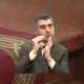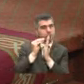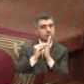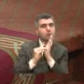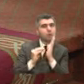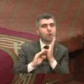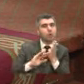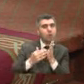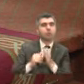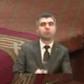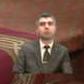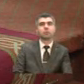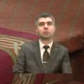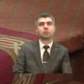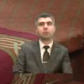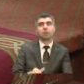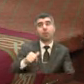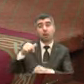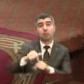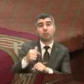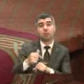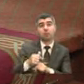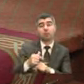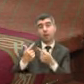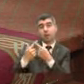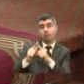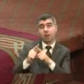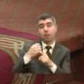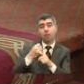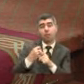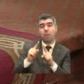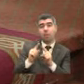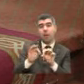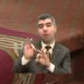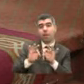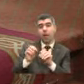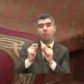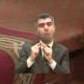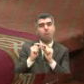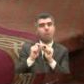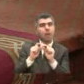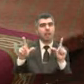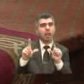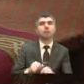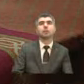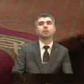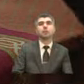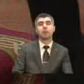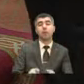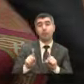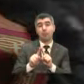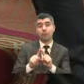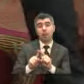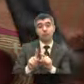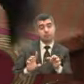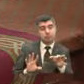الحكومه خلال هذه الفتره. كاين غنسرد مجموعه ديال الاجراءات اللي هي اجراءات واضحه. كاين العقد شراكه بين